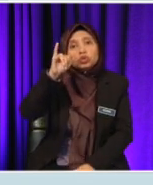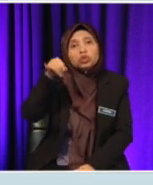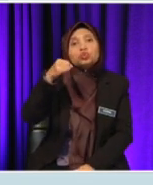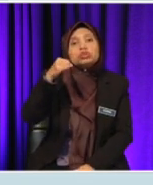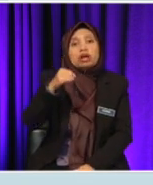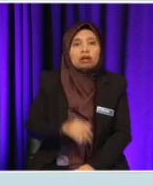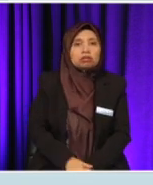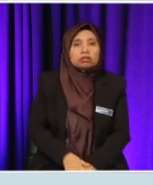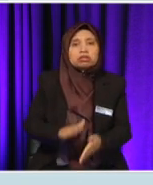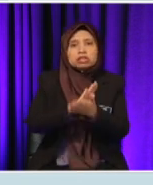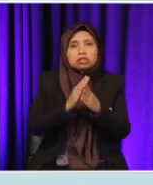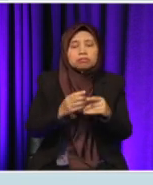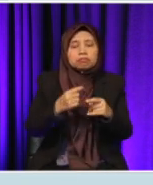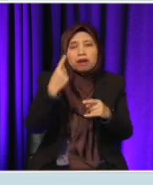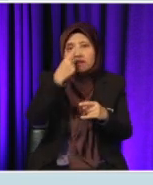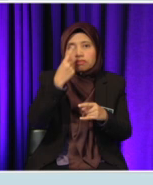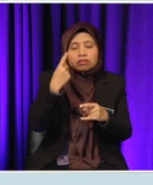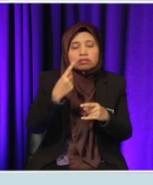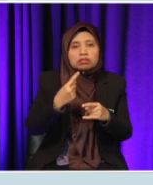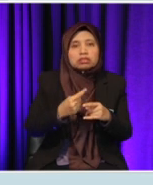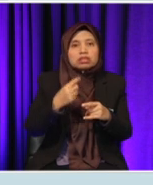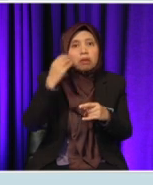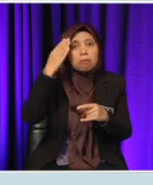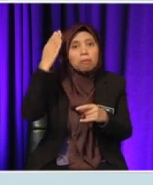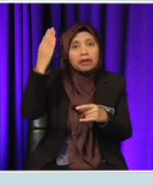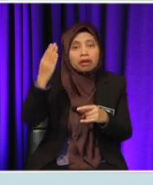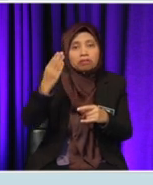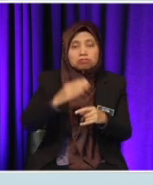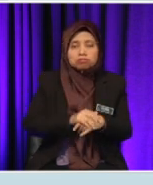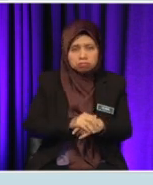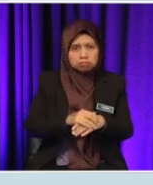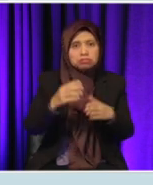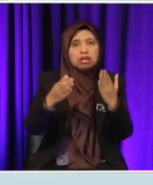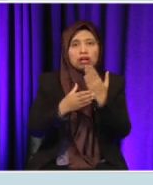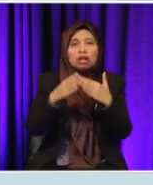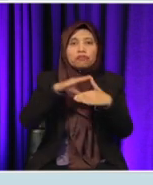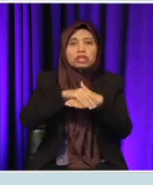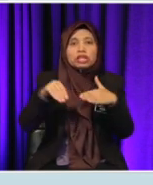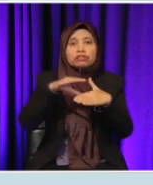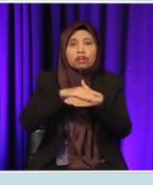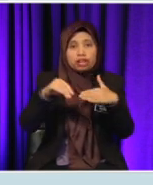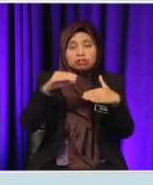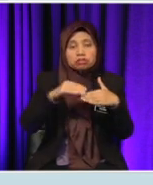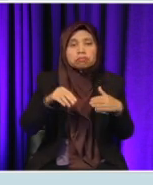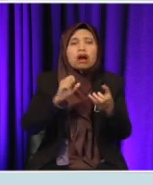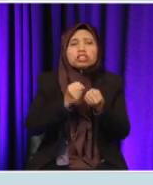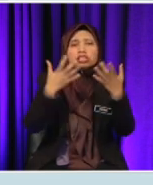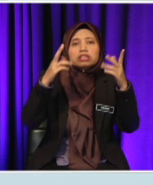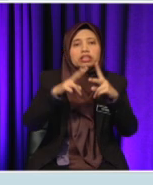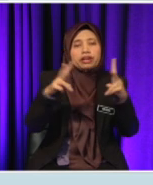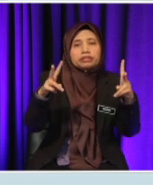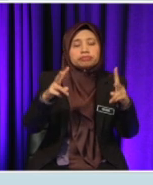jadi nilai sama itu berjumlah 27 Juta terlalu banyak dan yang terakhir